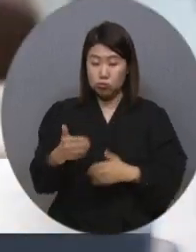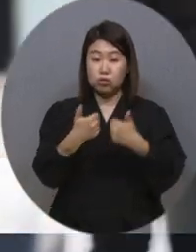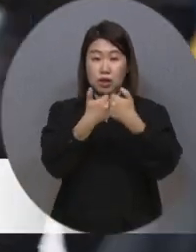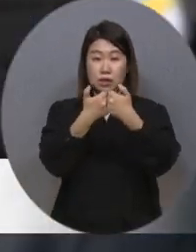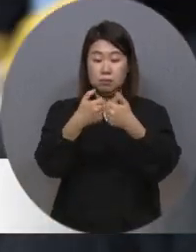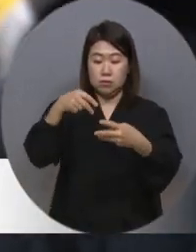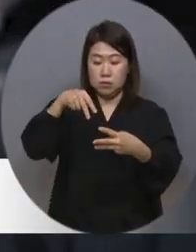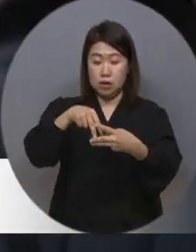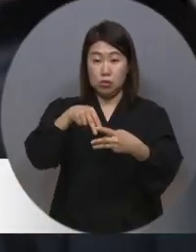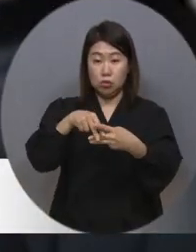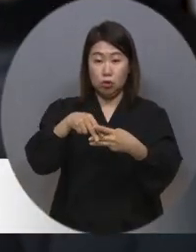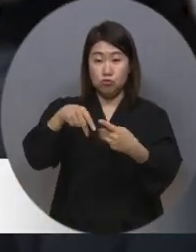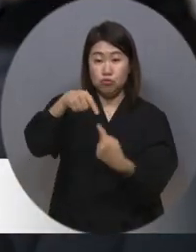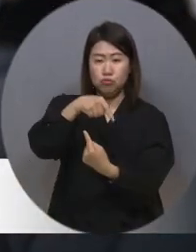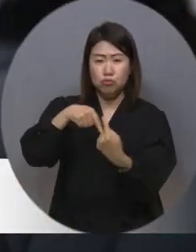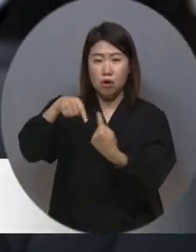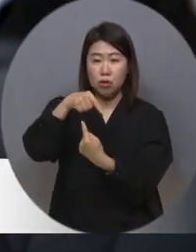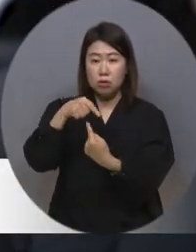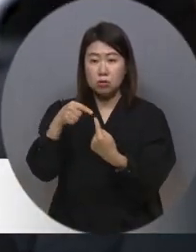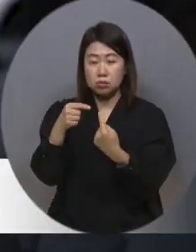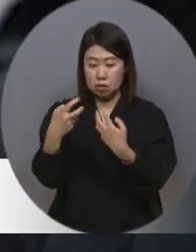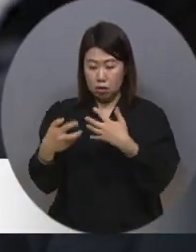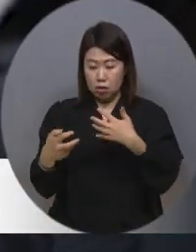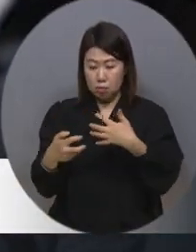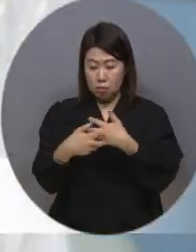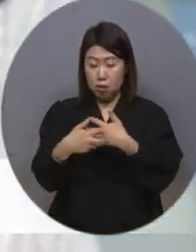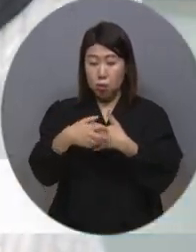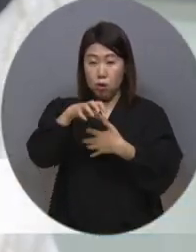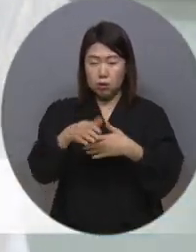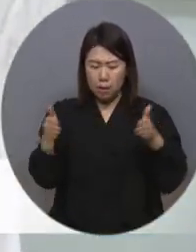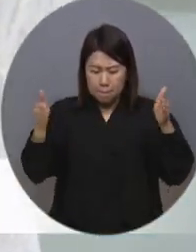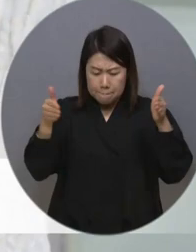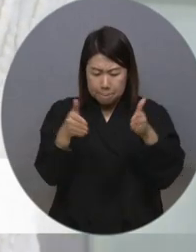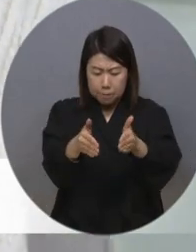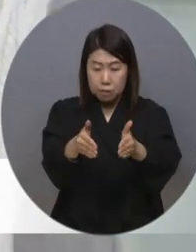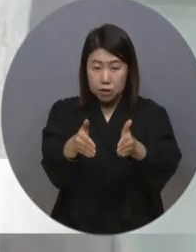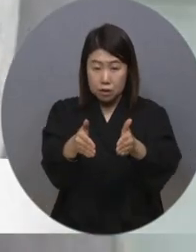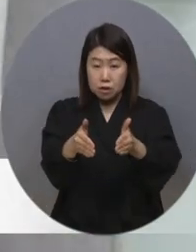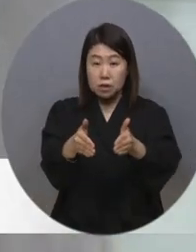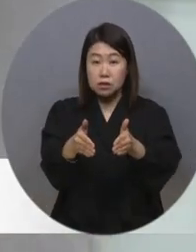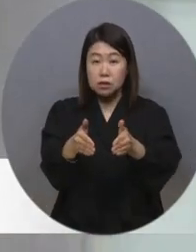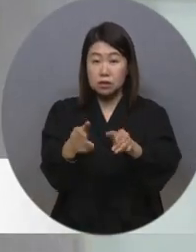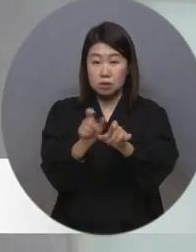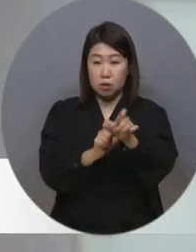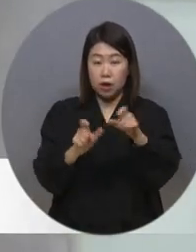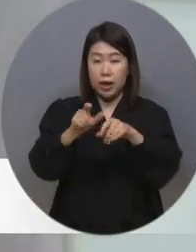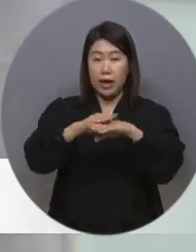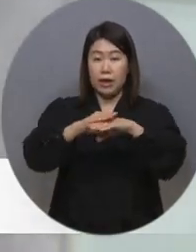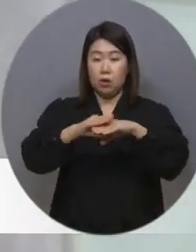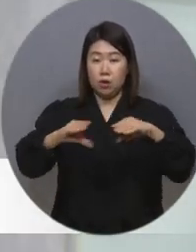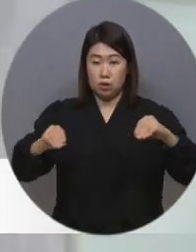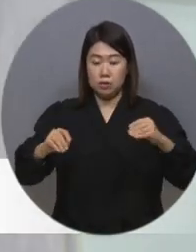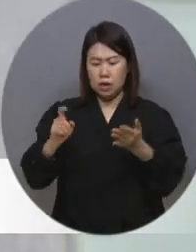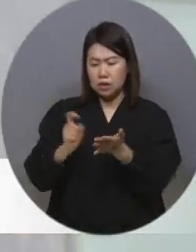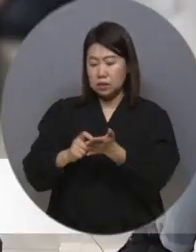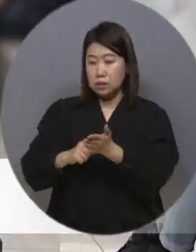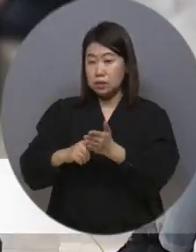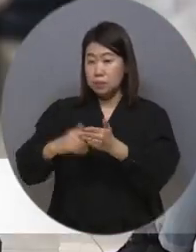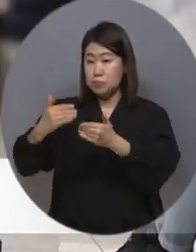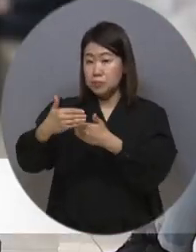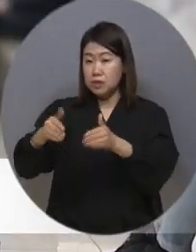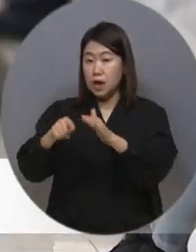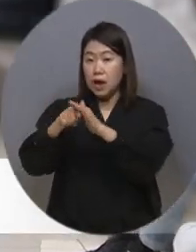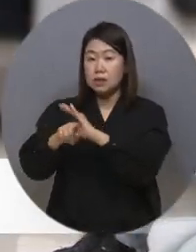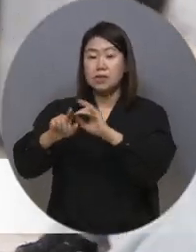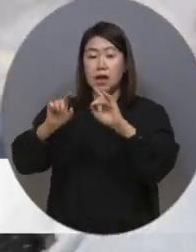별도로 운영해 병원 과밀화를 해소한다는 겁니다 우선 경증의 아픈 아이가 응급실을 찾지 않고 외래 진료를